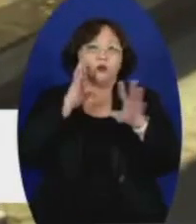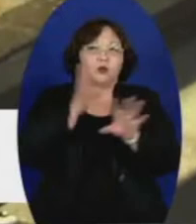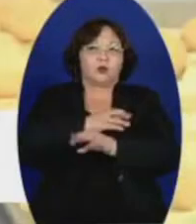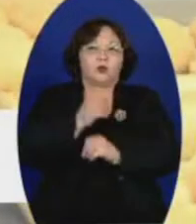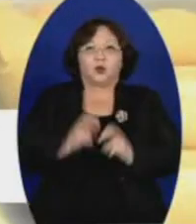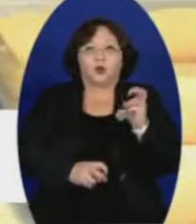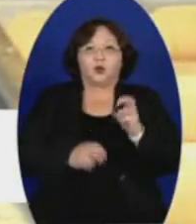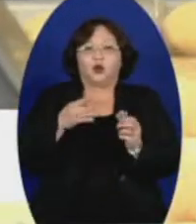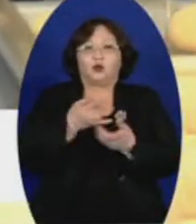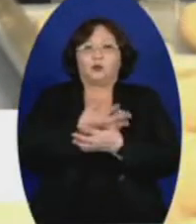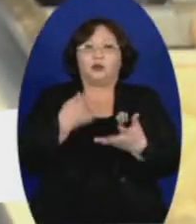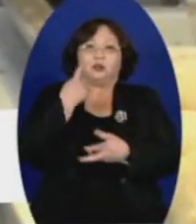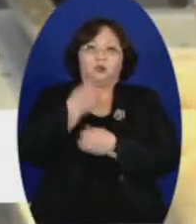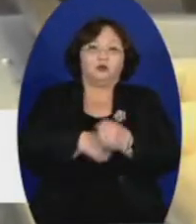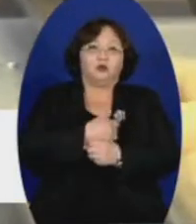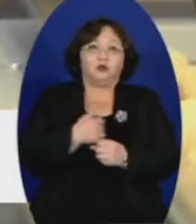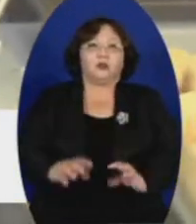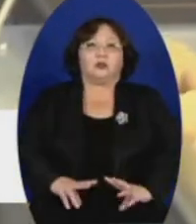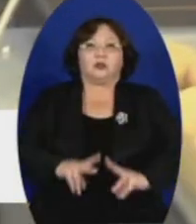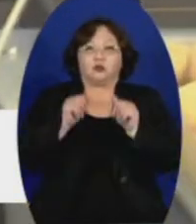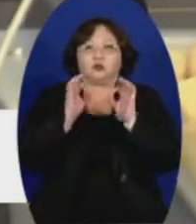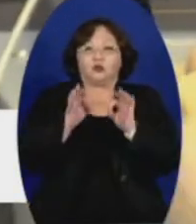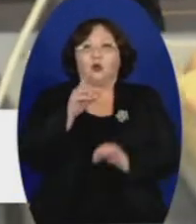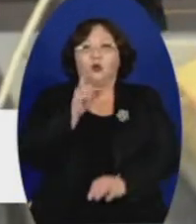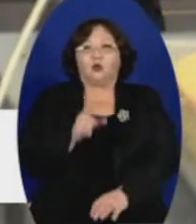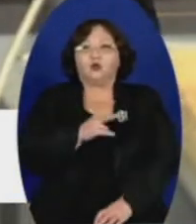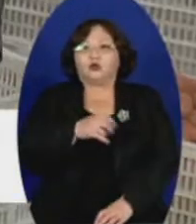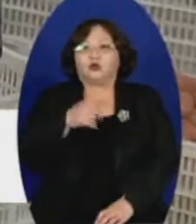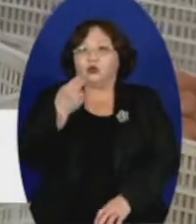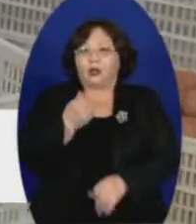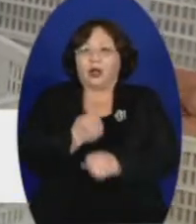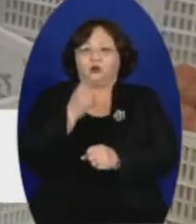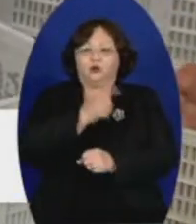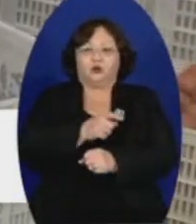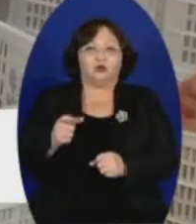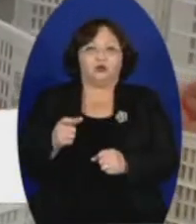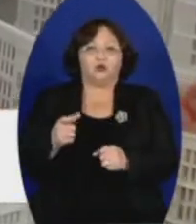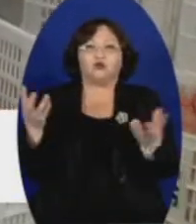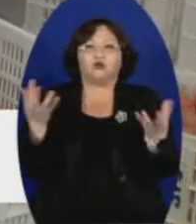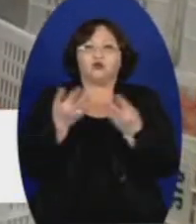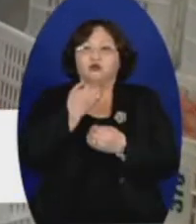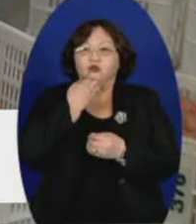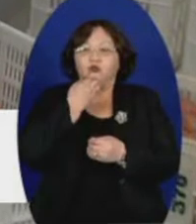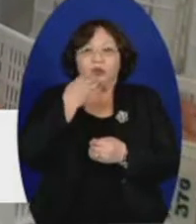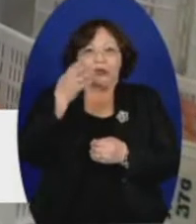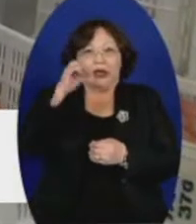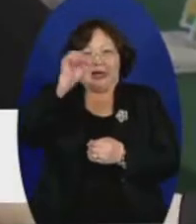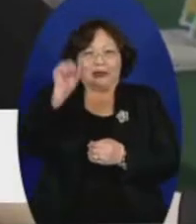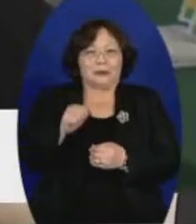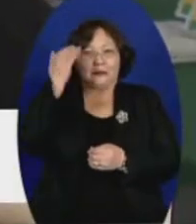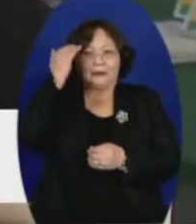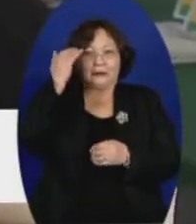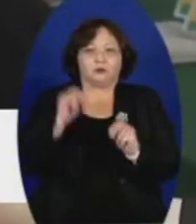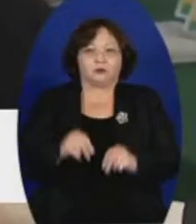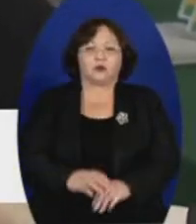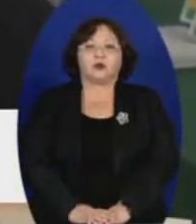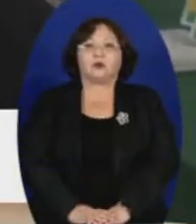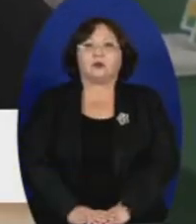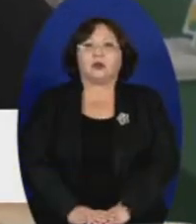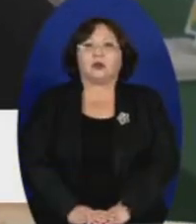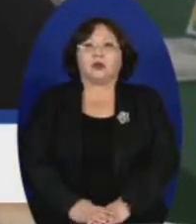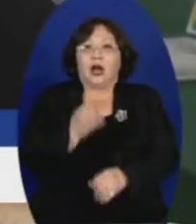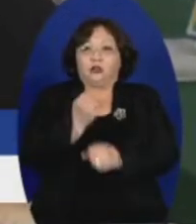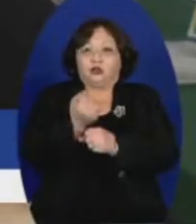тоног төхөөрөмж жил ирэх бүр сайжирч байгаа ч хүний нөөцийн дутагдал хөдөө аж ахуйн салбарын тулгымцсан асуудал болжээ. Ажиллах хүчийг